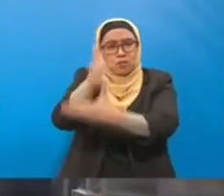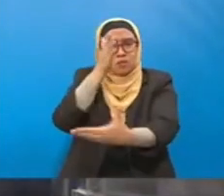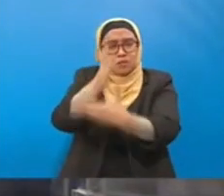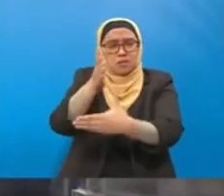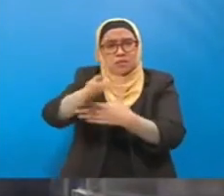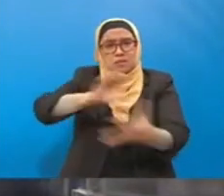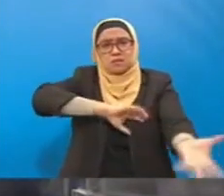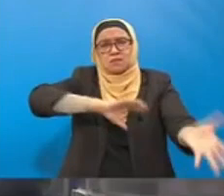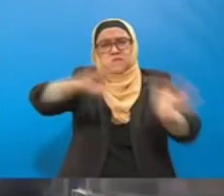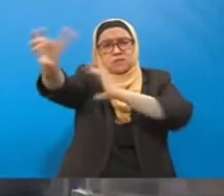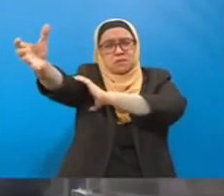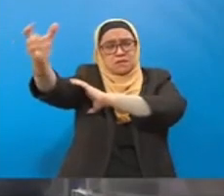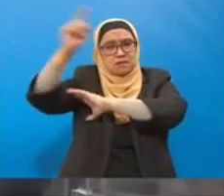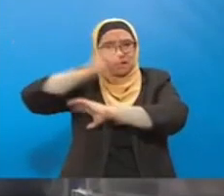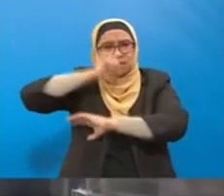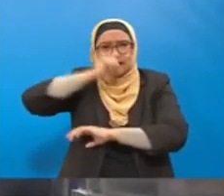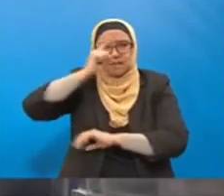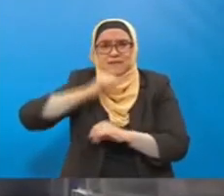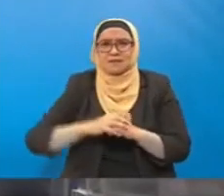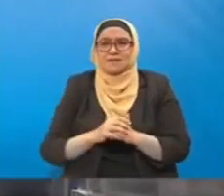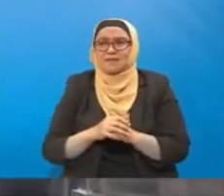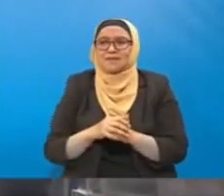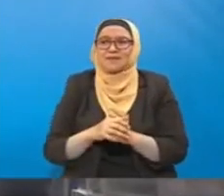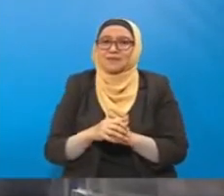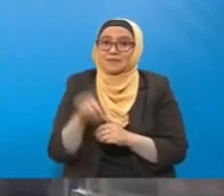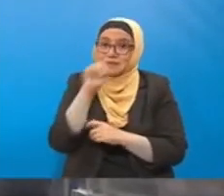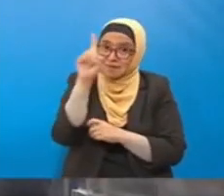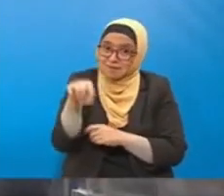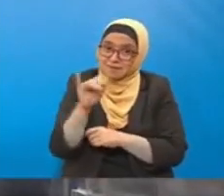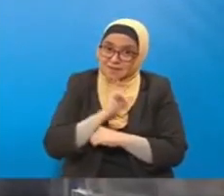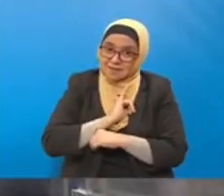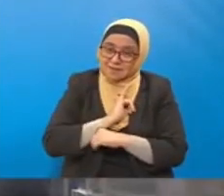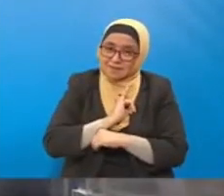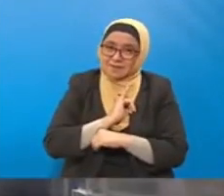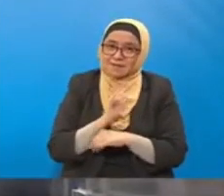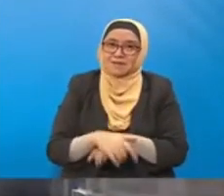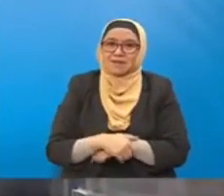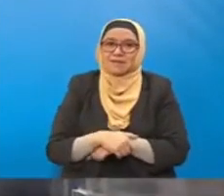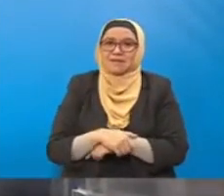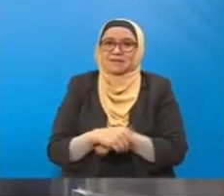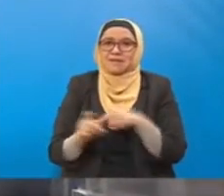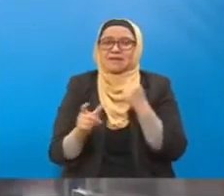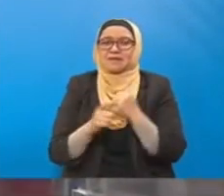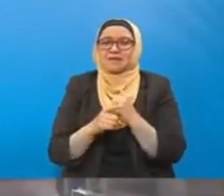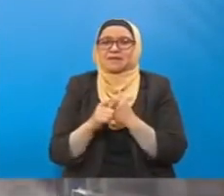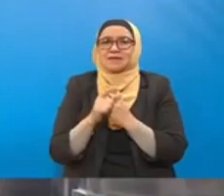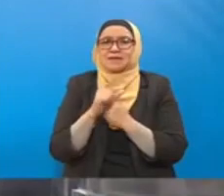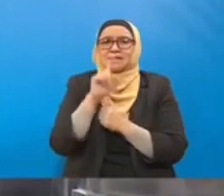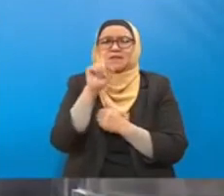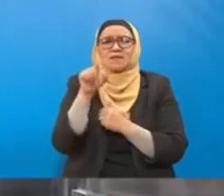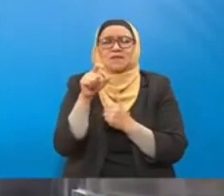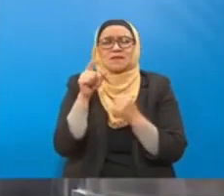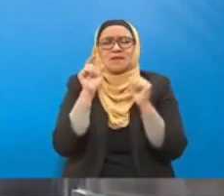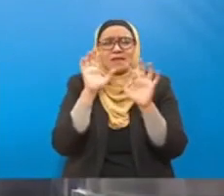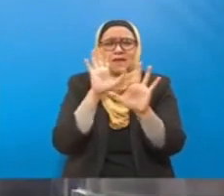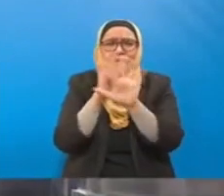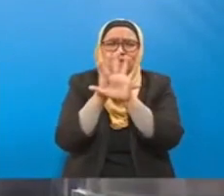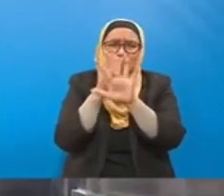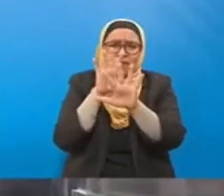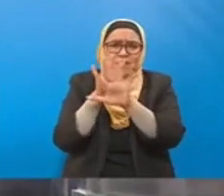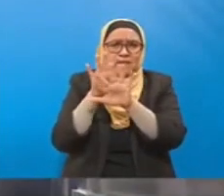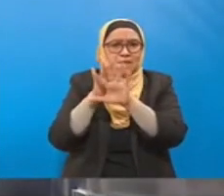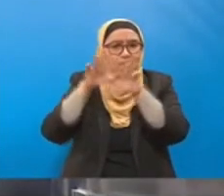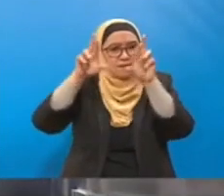seorang saya air mati menteri ramma diantara ke kita rakyat Malaysia yang sangat prihatin telah membuat call